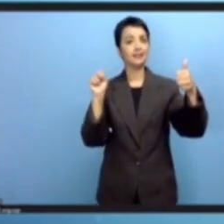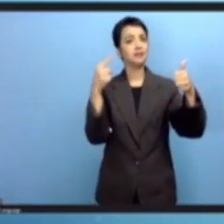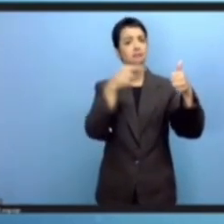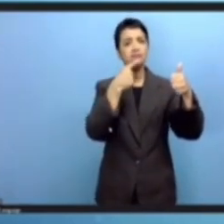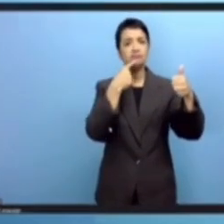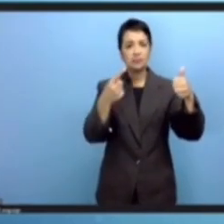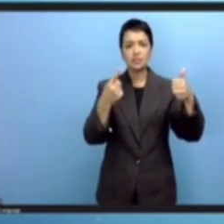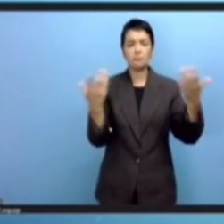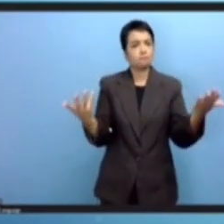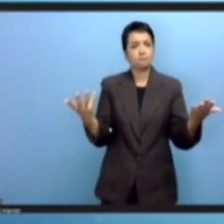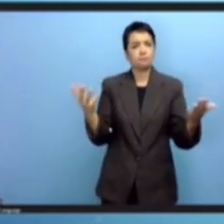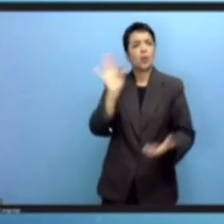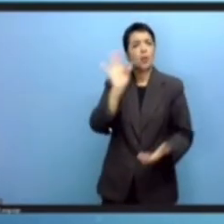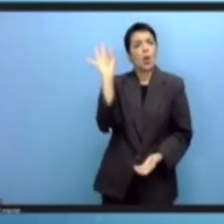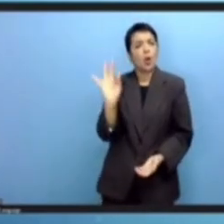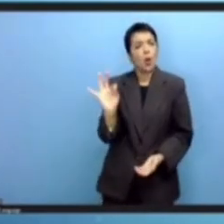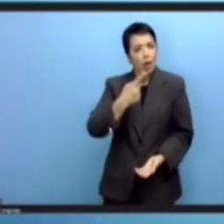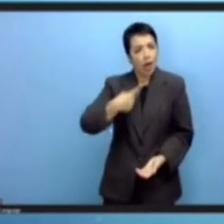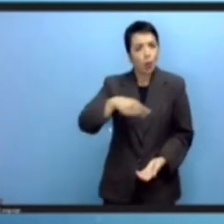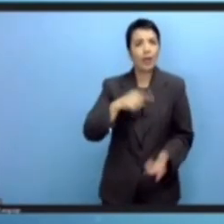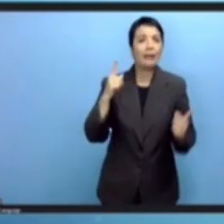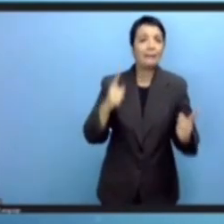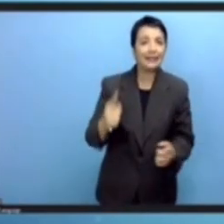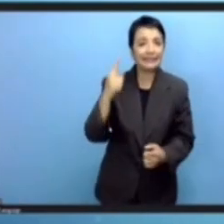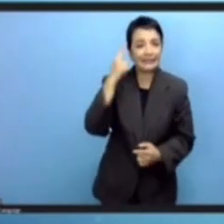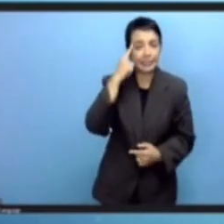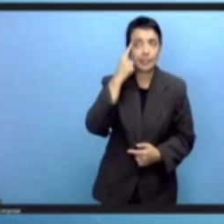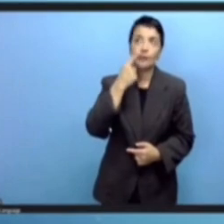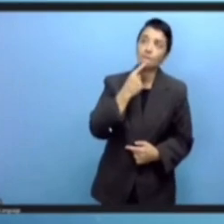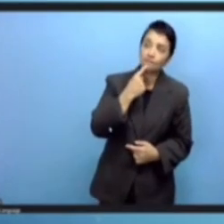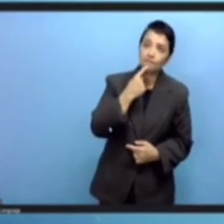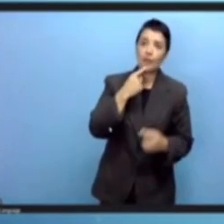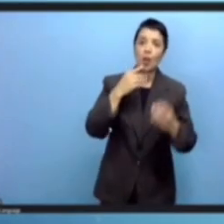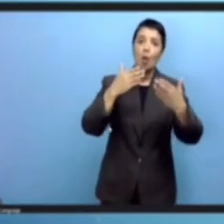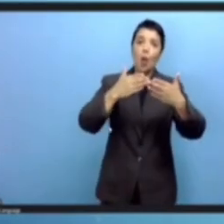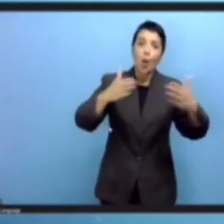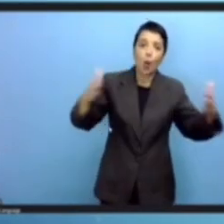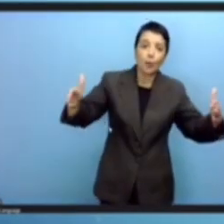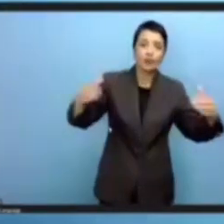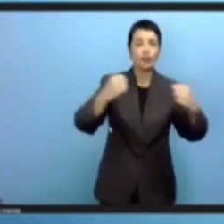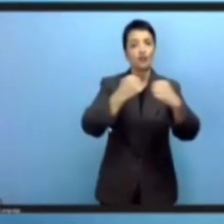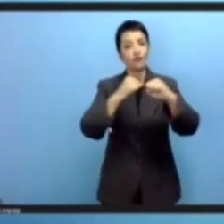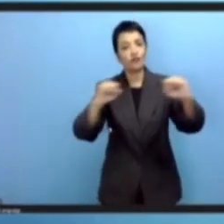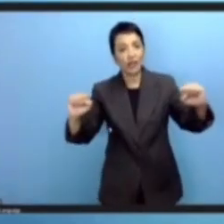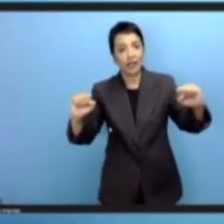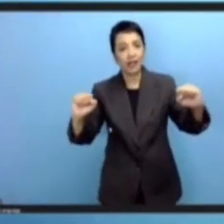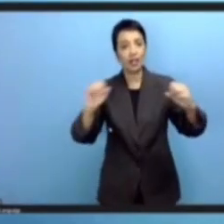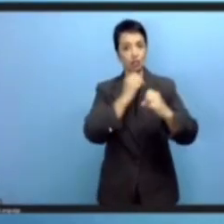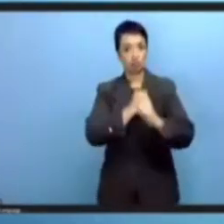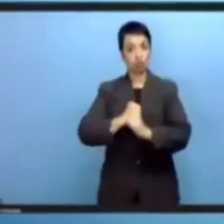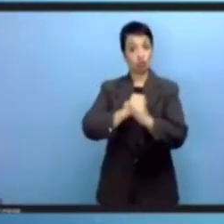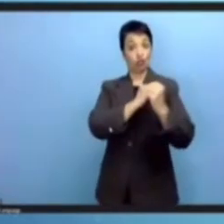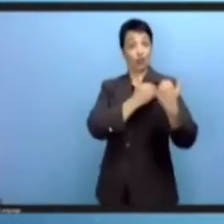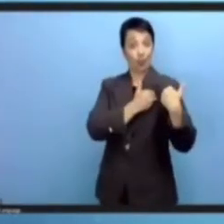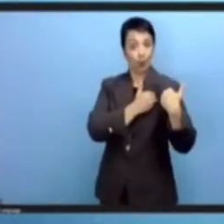a bien souligné pourquoi il faut réfléchir à la mise en place